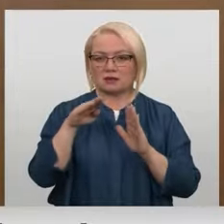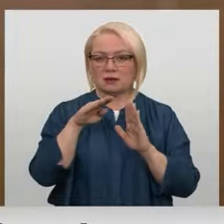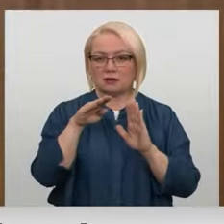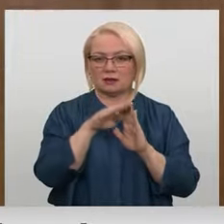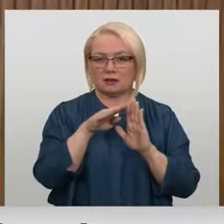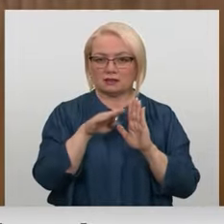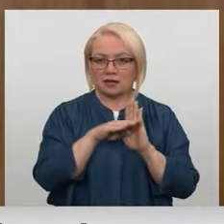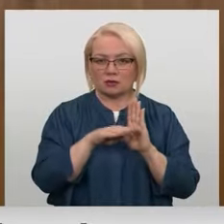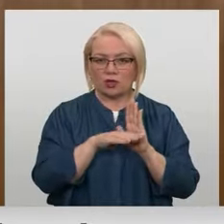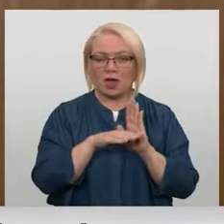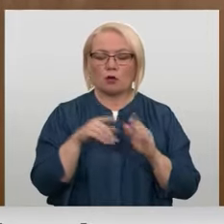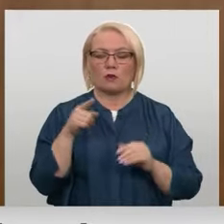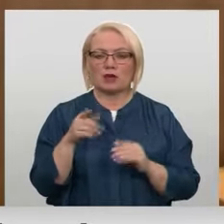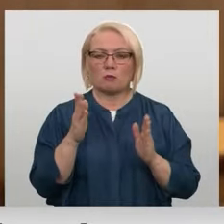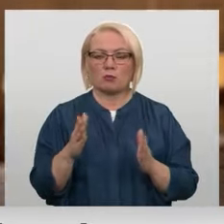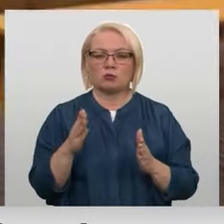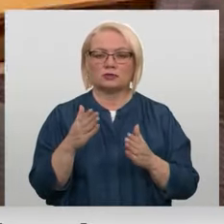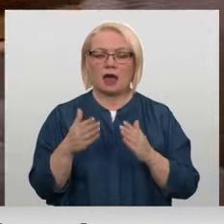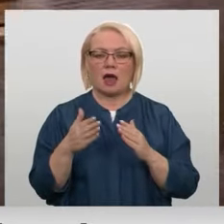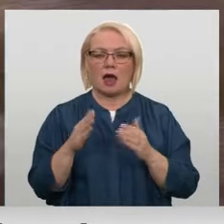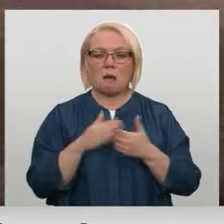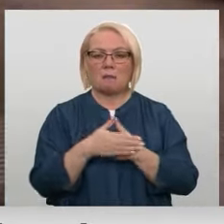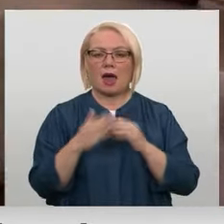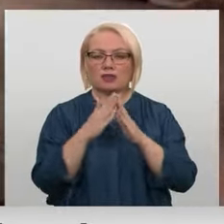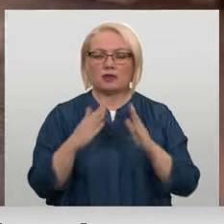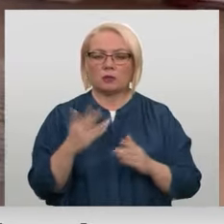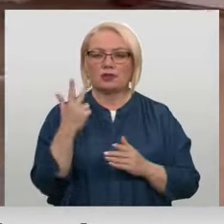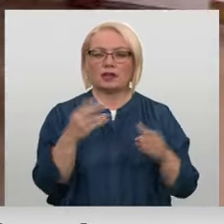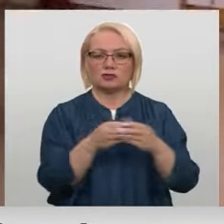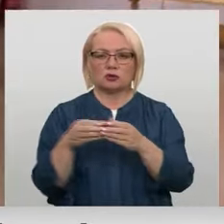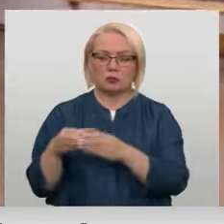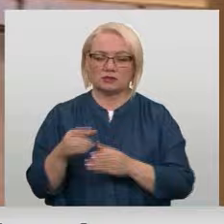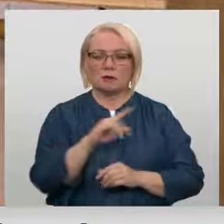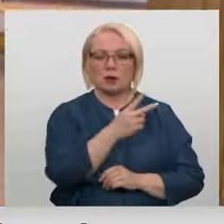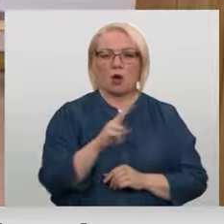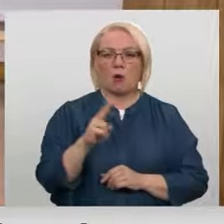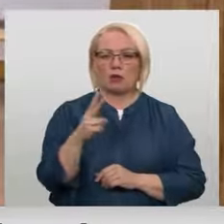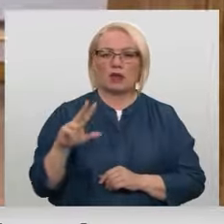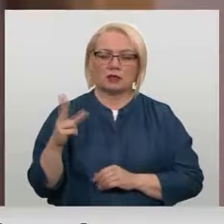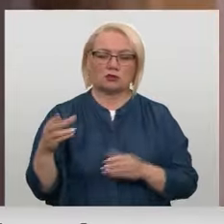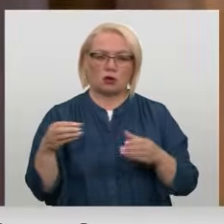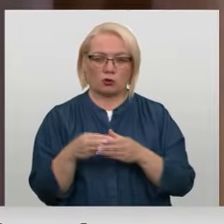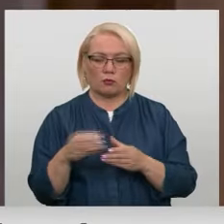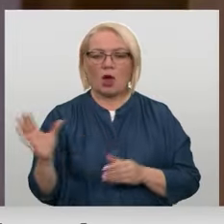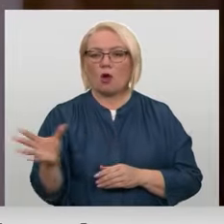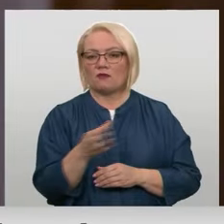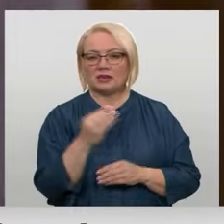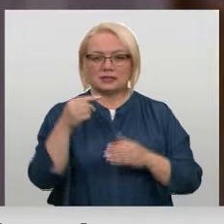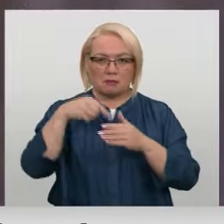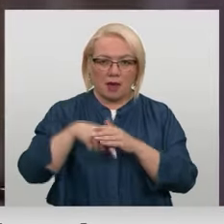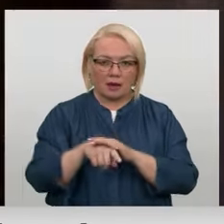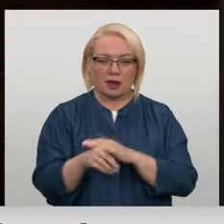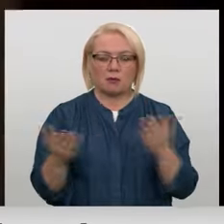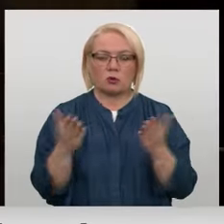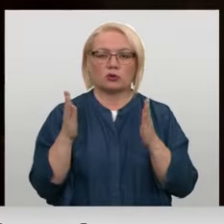tiek iedalīts, kad patvērtnes tiks iedalīts trijās kategorijās – pirmā, otrā, trešā kategorija. Un visi šie pagrabi, kurus mēs